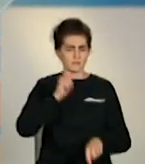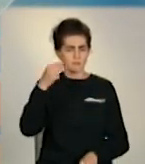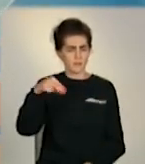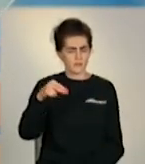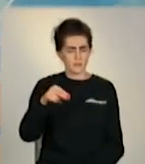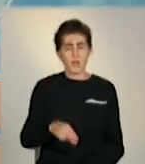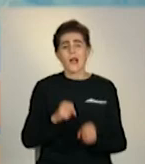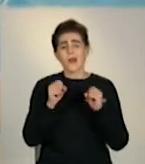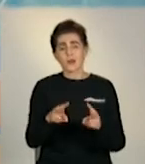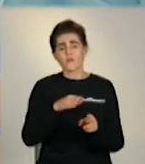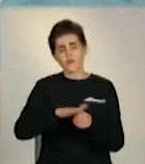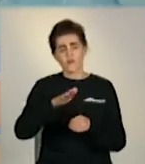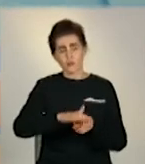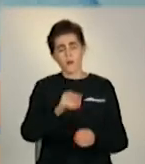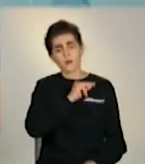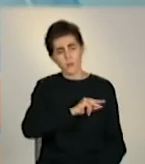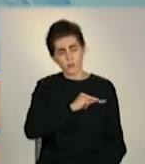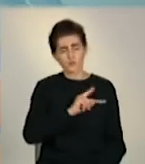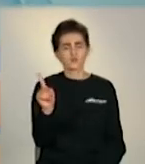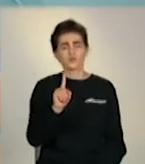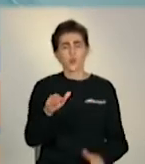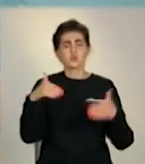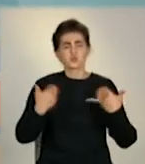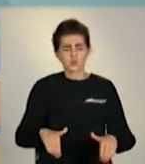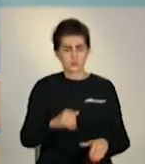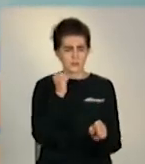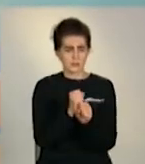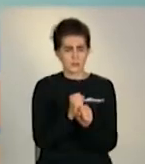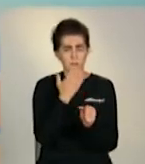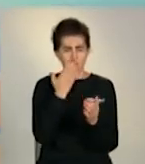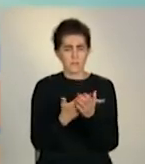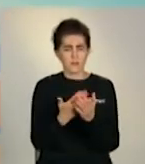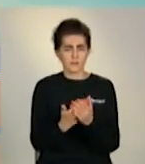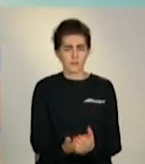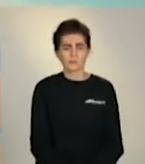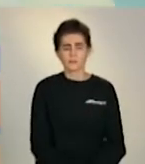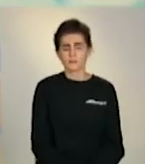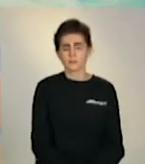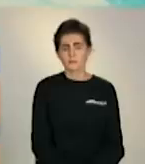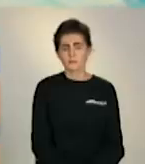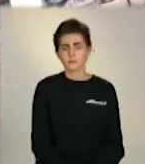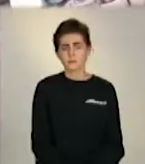Як тривають роботи та що вже зробили, покажемо у сюжеті.